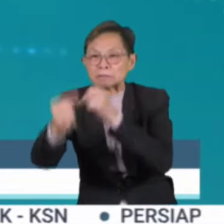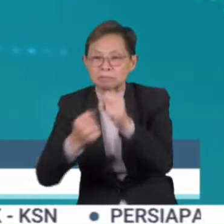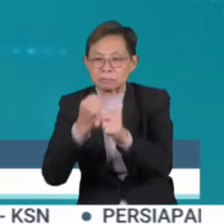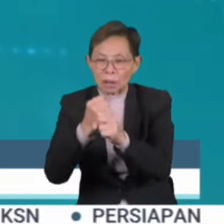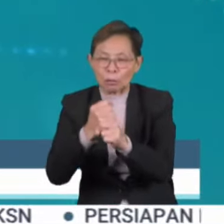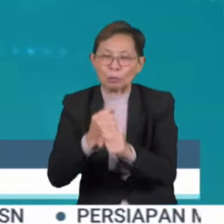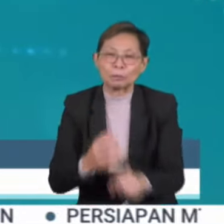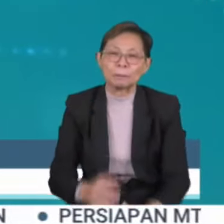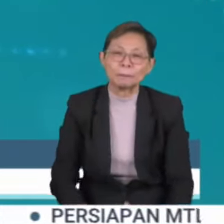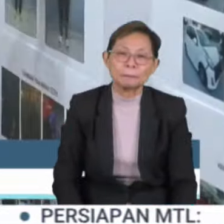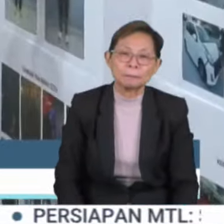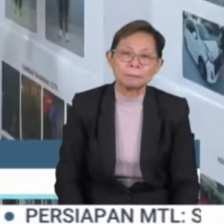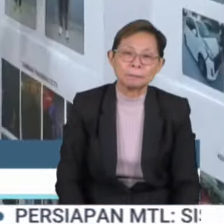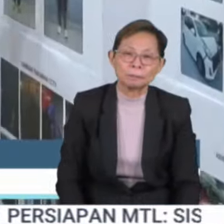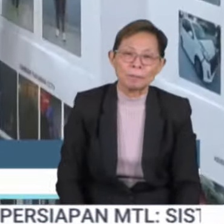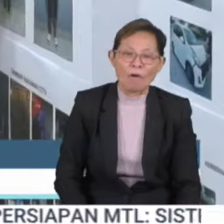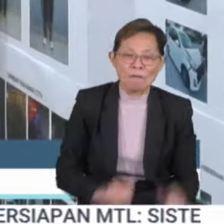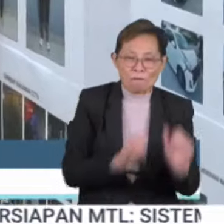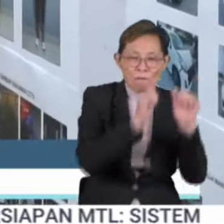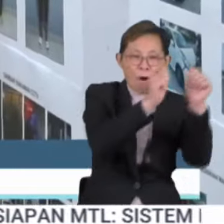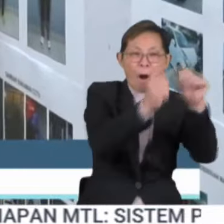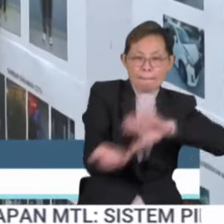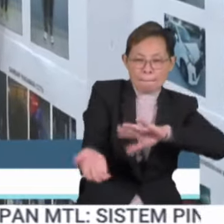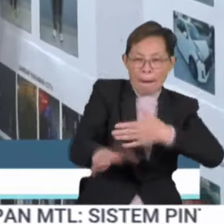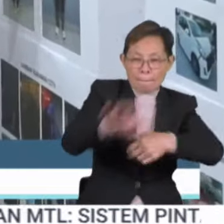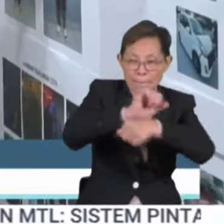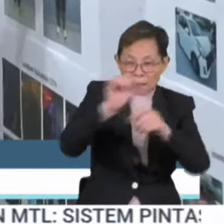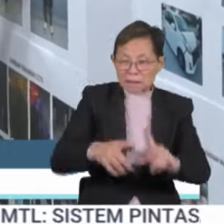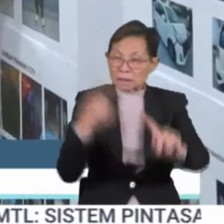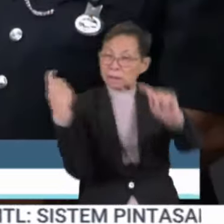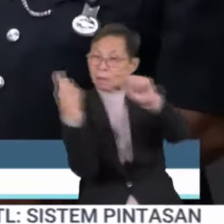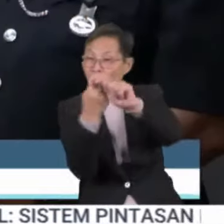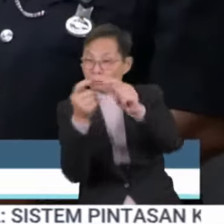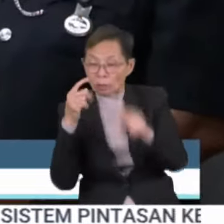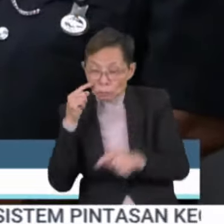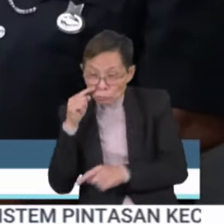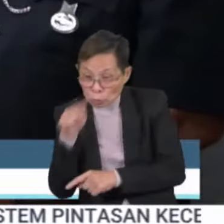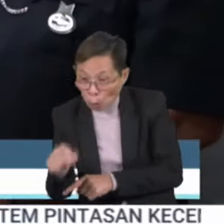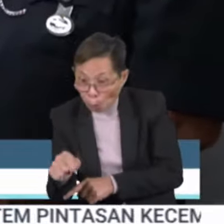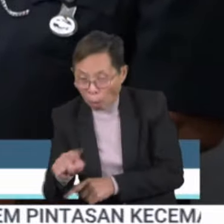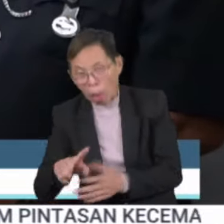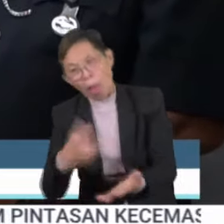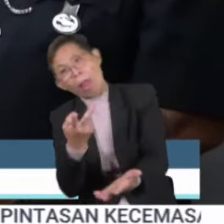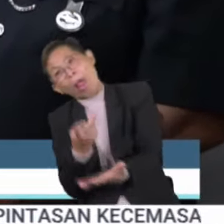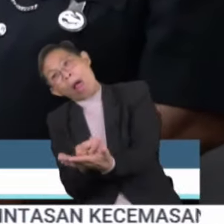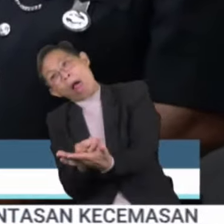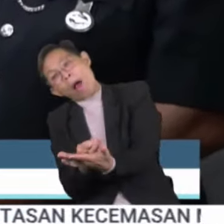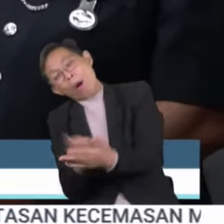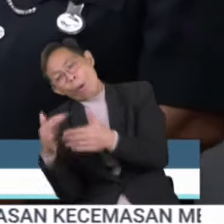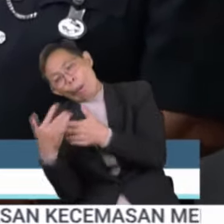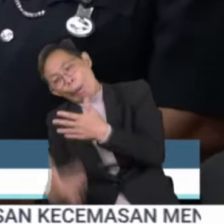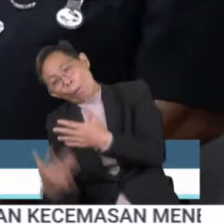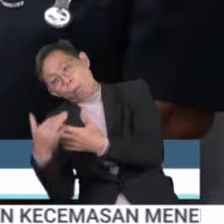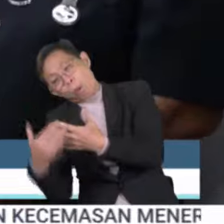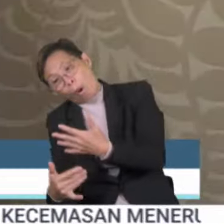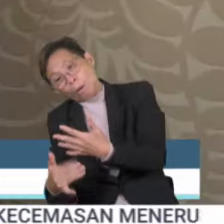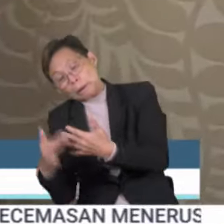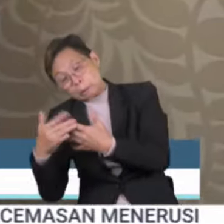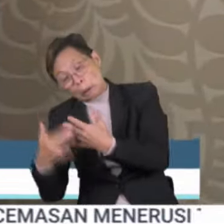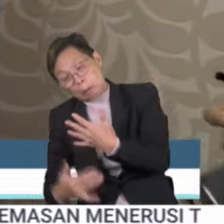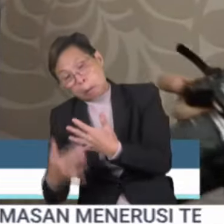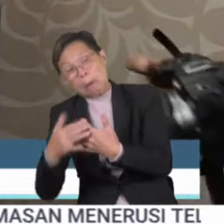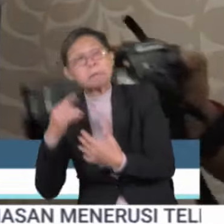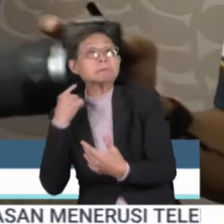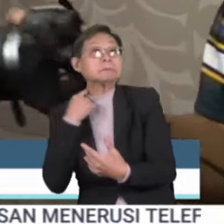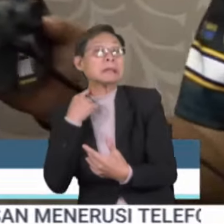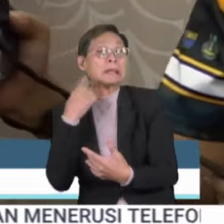tahun. Terdahulu, mayat pekerja kontrak pembinaan ditemukan dalam keadaan terlentang serta berlumuran darah dengan kecederaan di